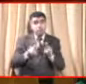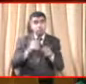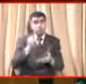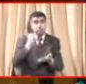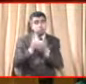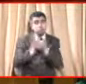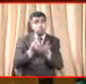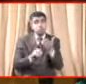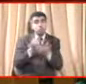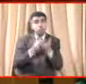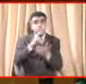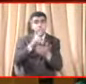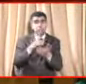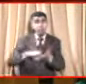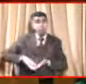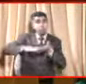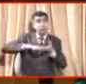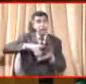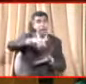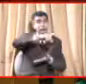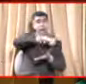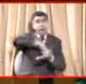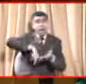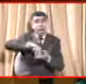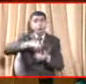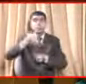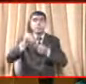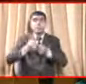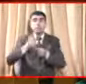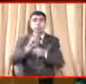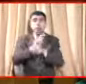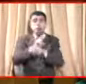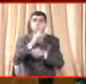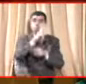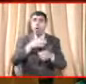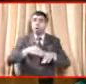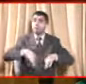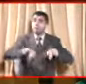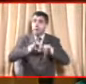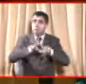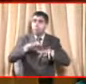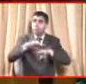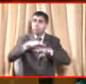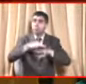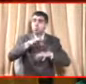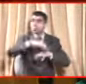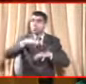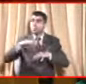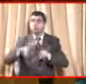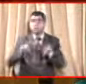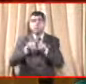لهؤلاء المهنيين، فهم ذوو عائلات. لو